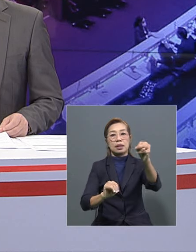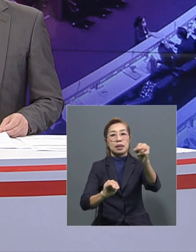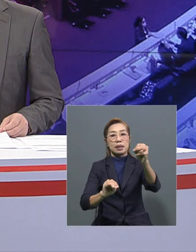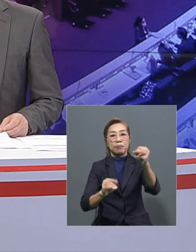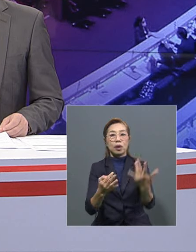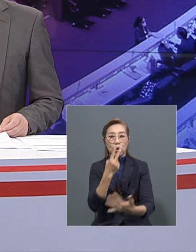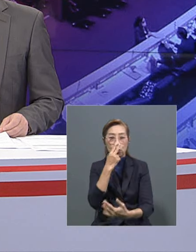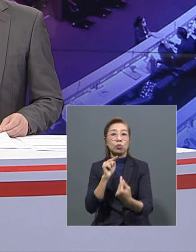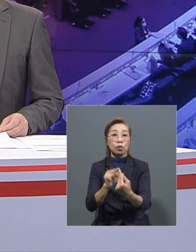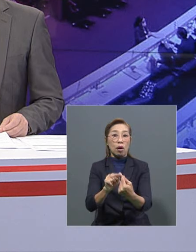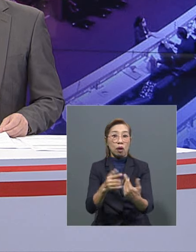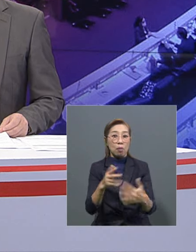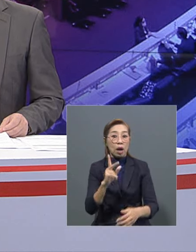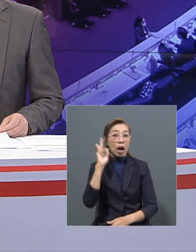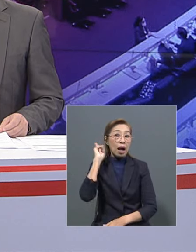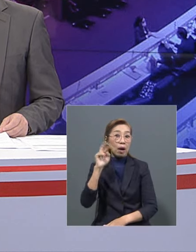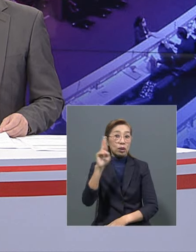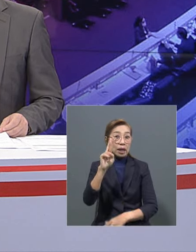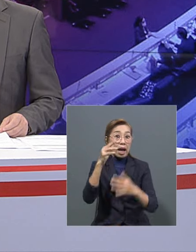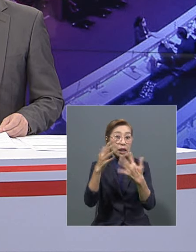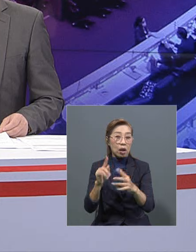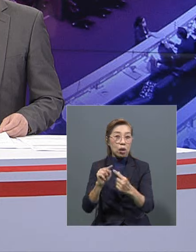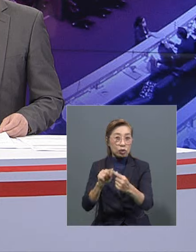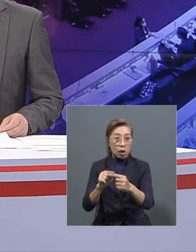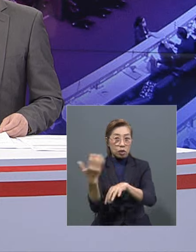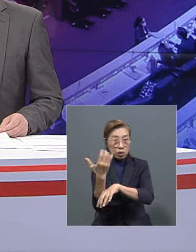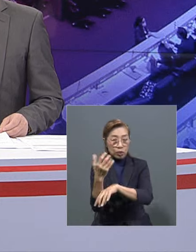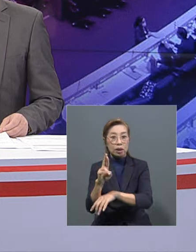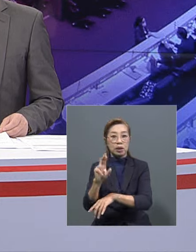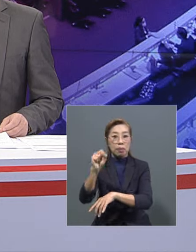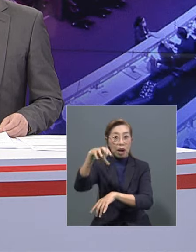ก็ติดตามกันได้เพราะว่าหลังข่าวเที่ยงของเราก็จะมีถ่ายทอดสดด้วยที่ประชุมสภานะคะ